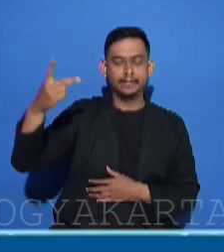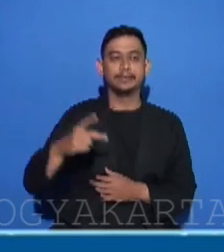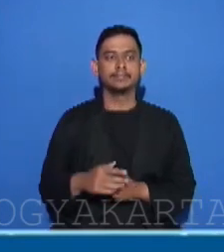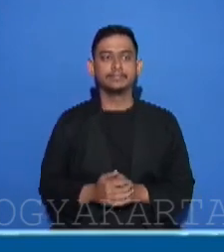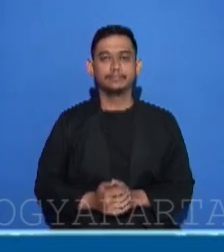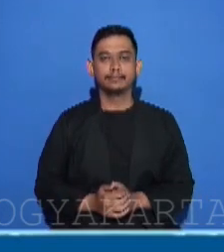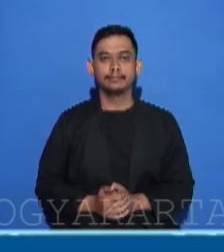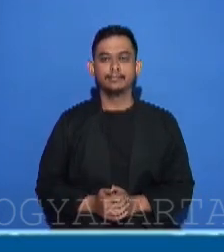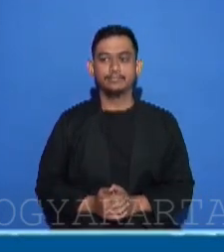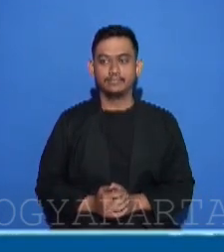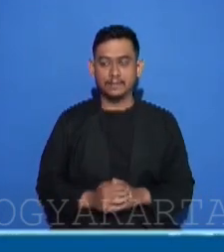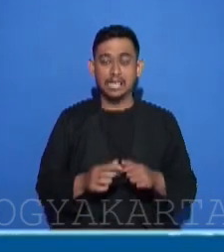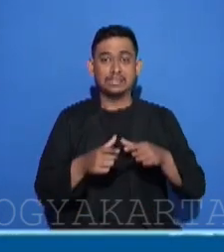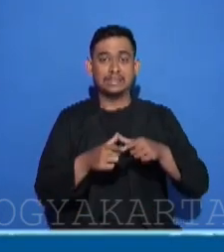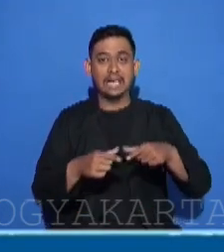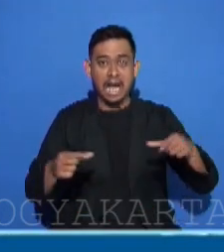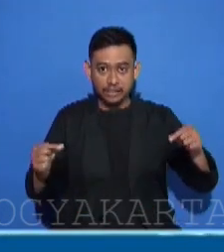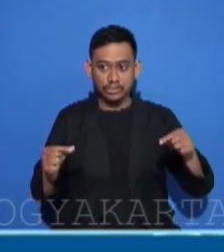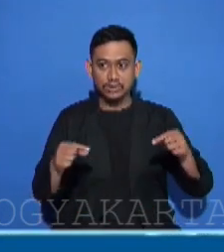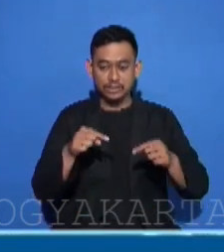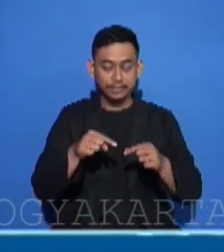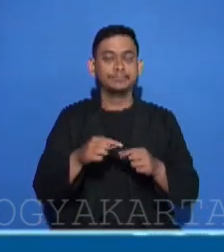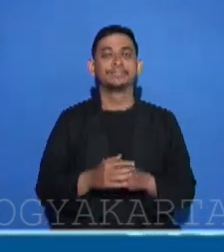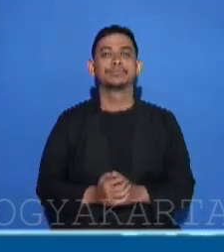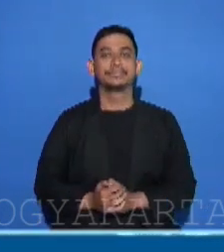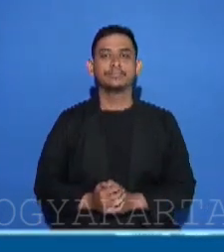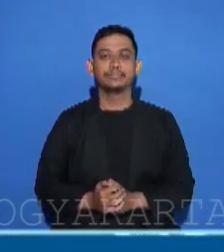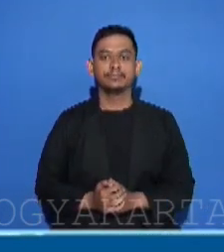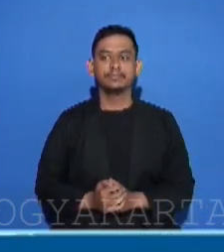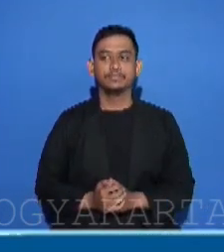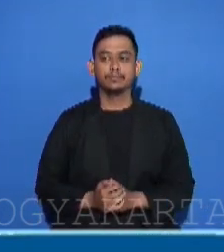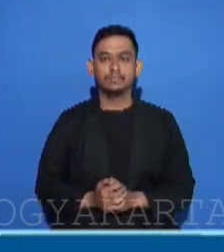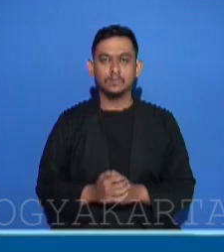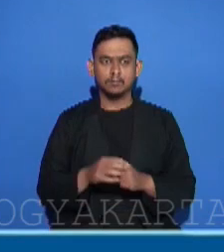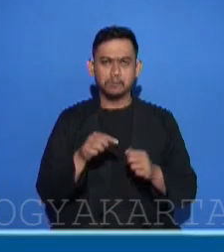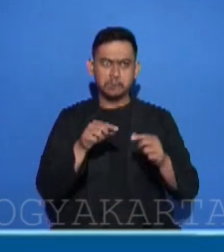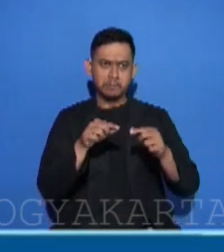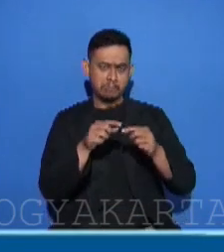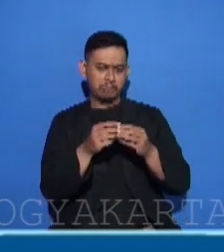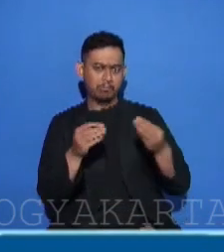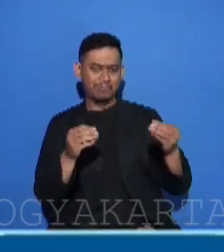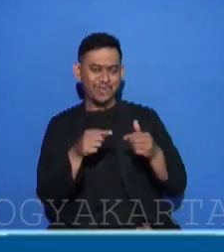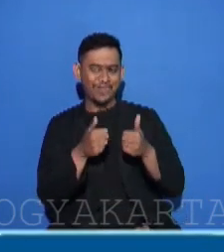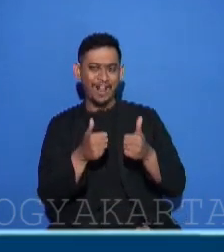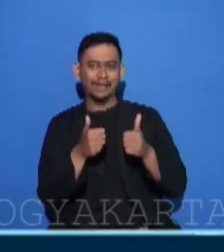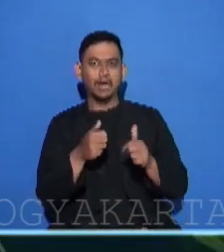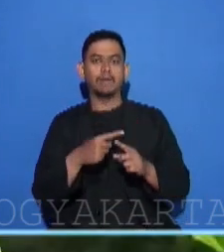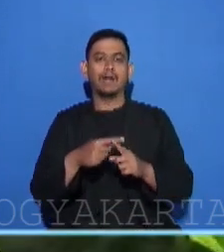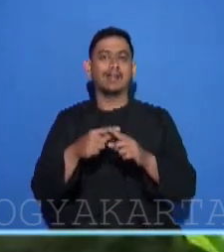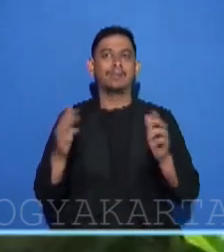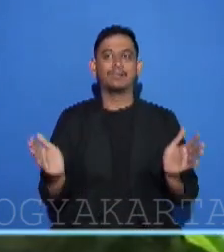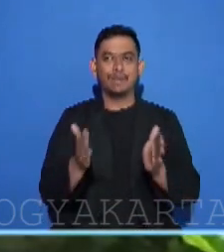menapaeng tanaman soto ingkang gada kualitas ekspor meniko kanyoto saget ngangkat derajat karaharja Ning kadang Tani